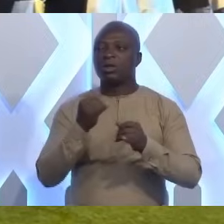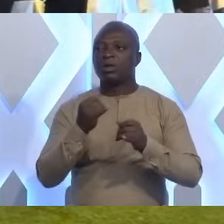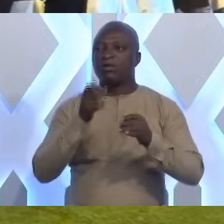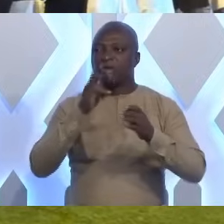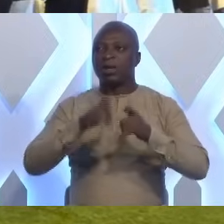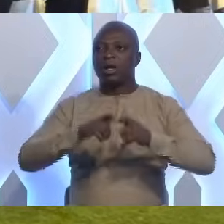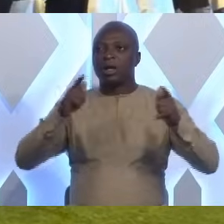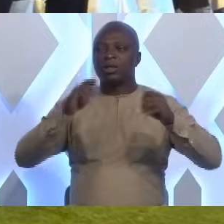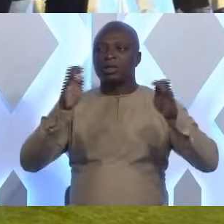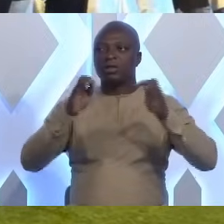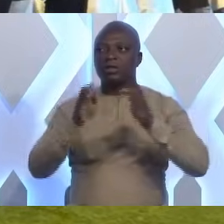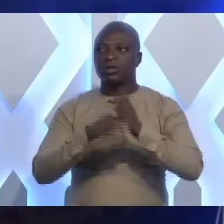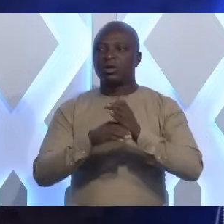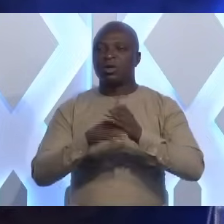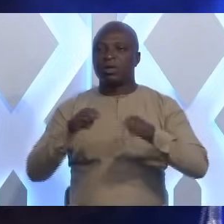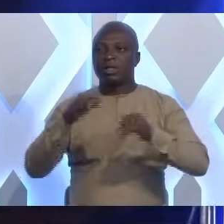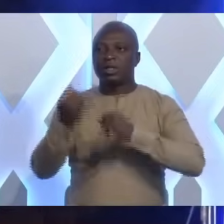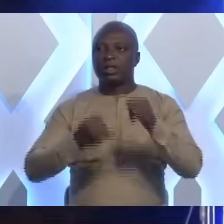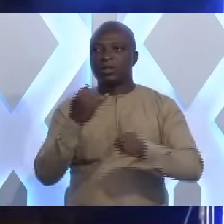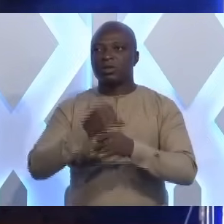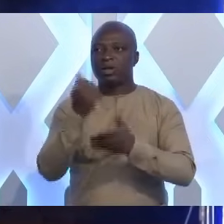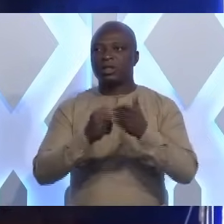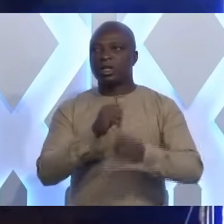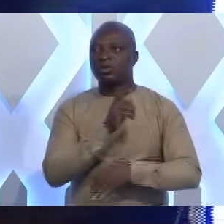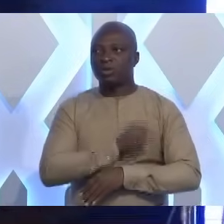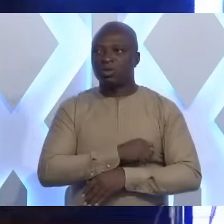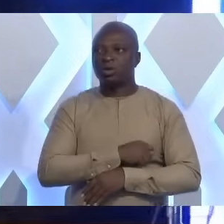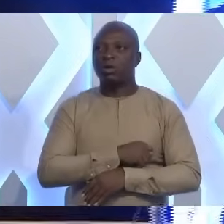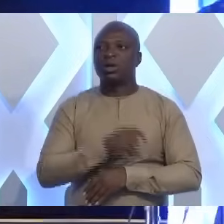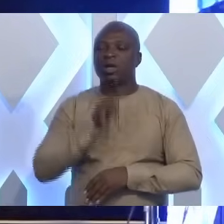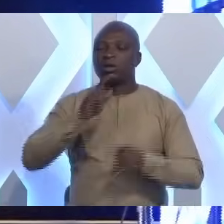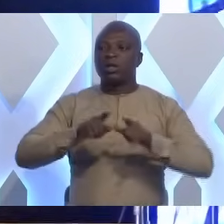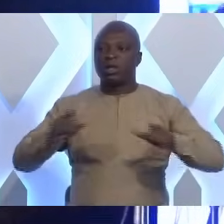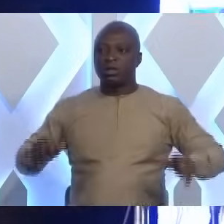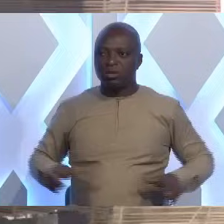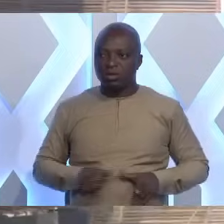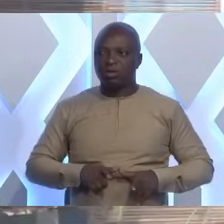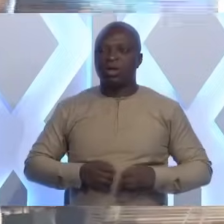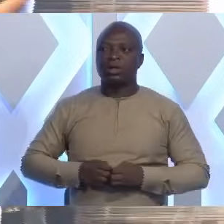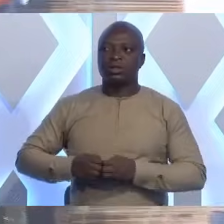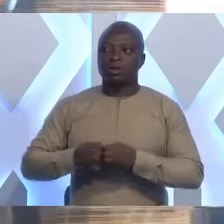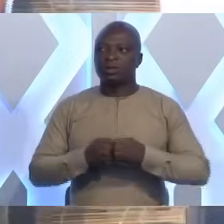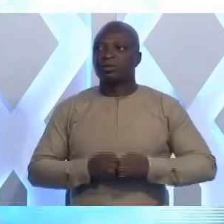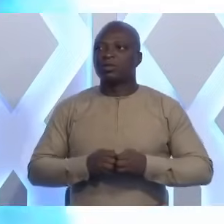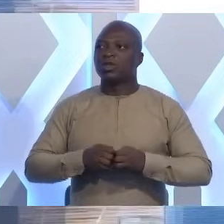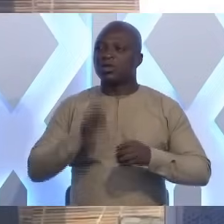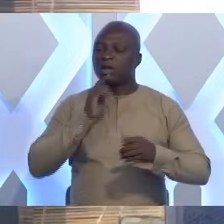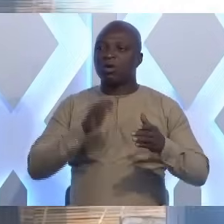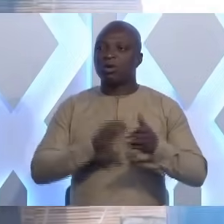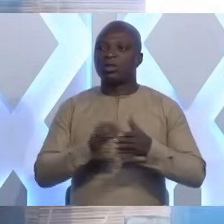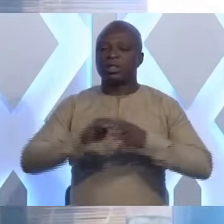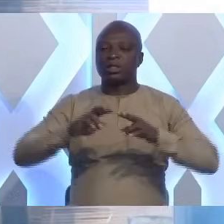Le marché international de l'artisanat du Togo est un endroit enchanteur où se rencontrent la